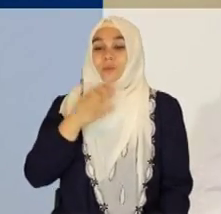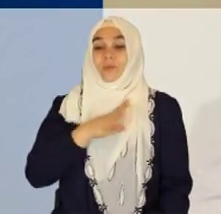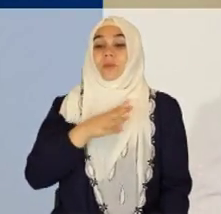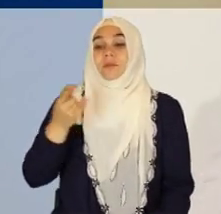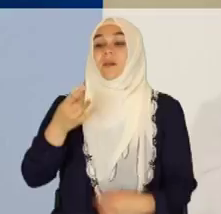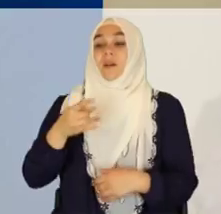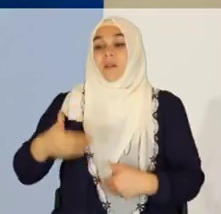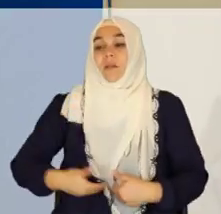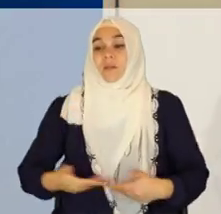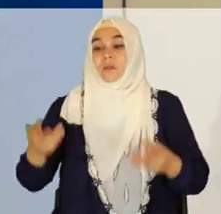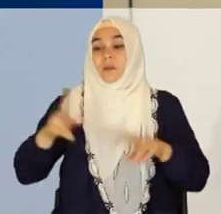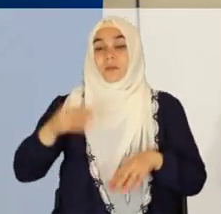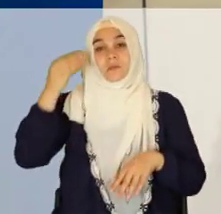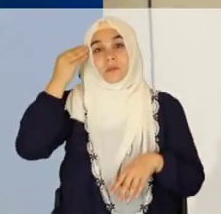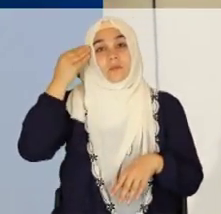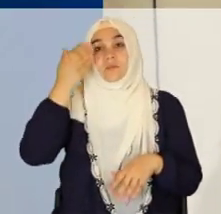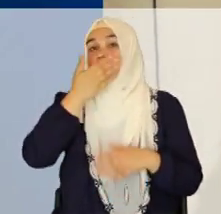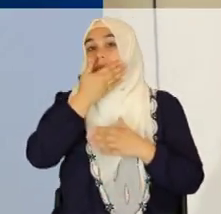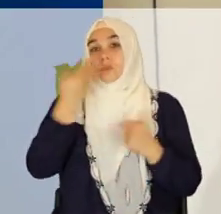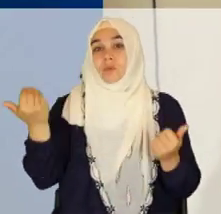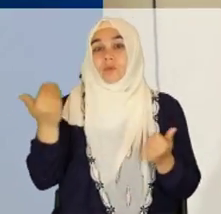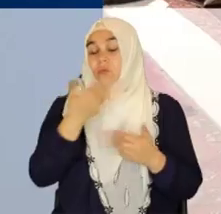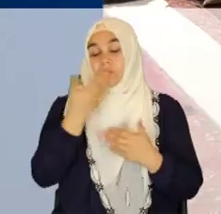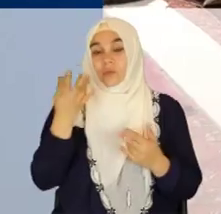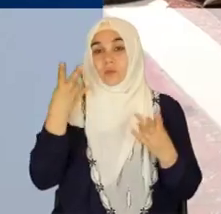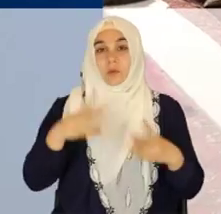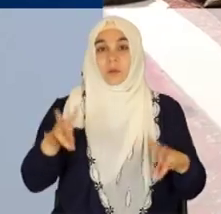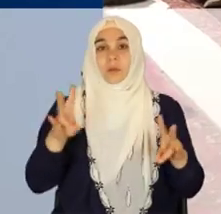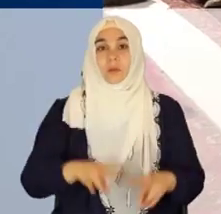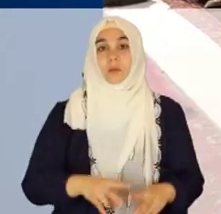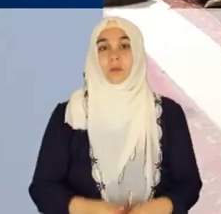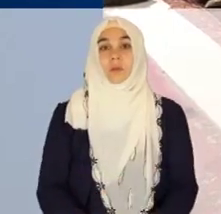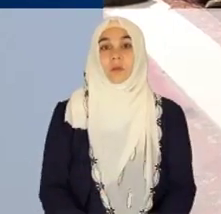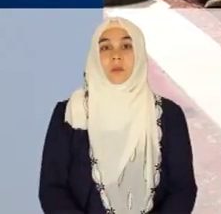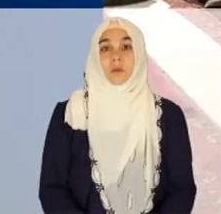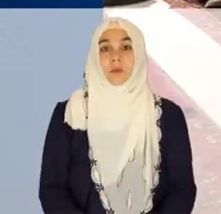aşkalar edin deken mana bu yerde mutlaka gitmeydi. Yok yok, hiç mi buydu?